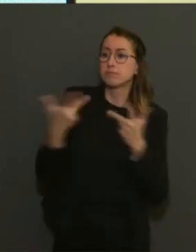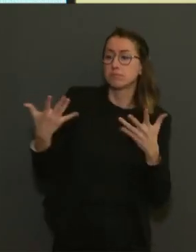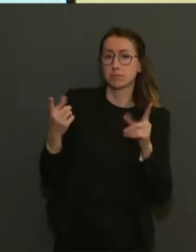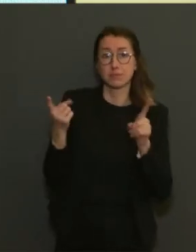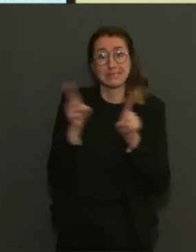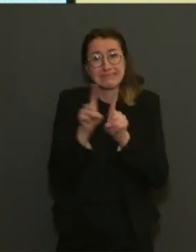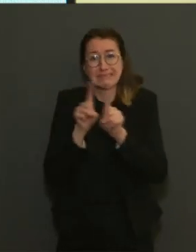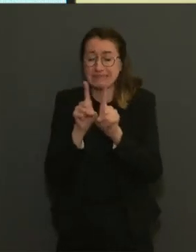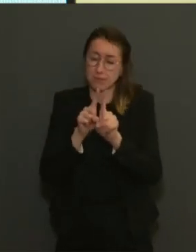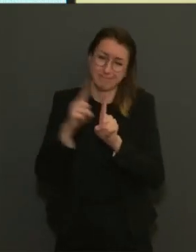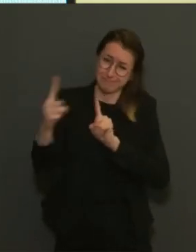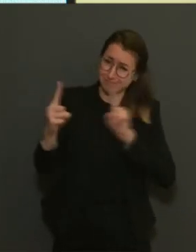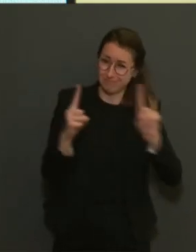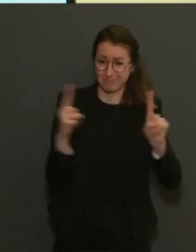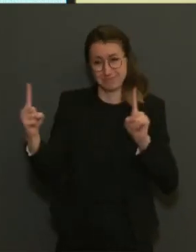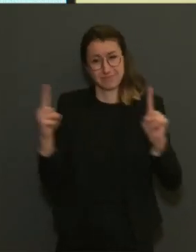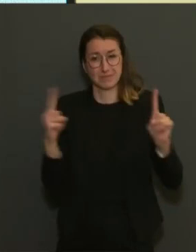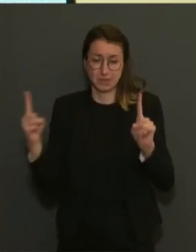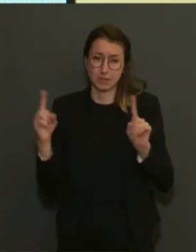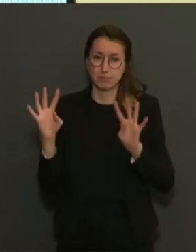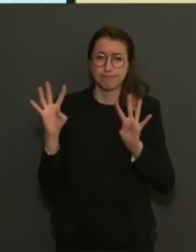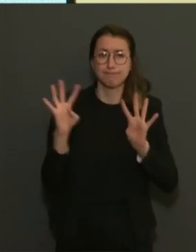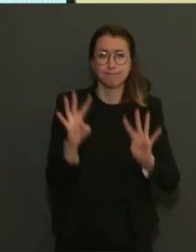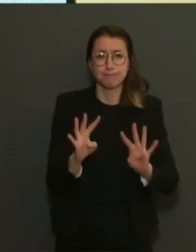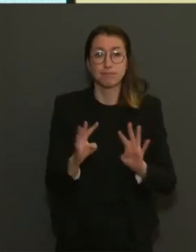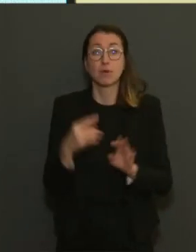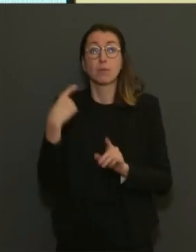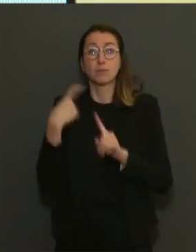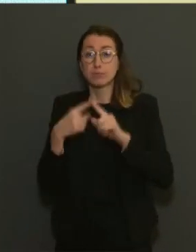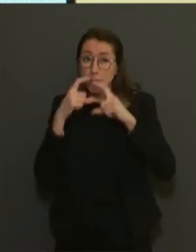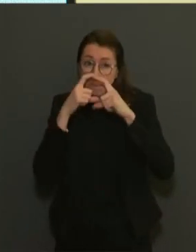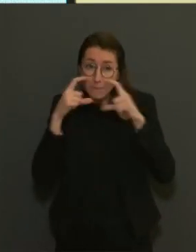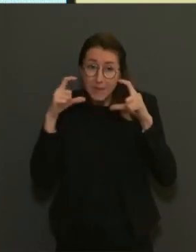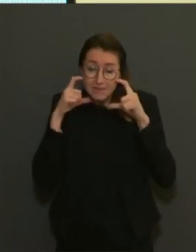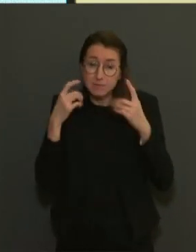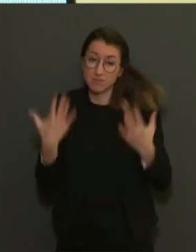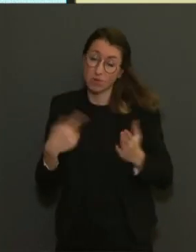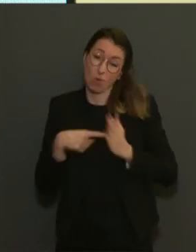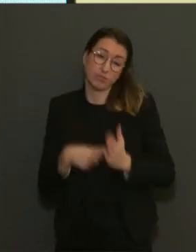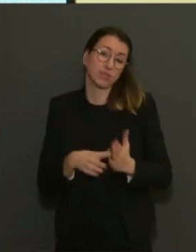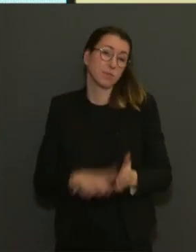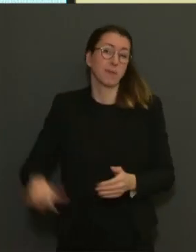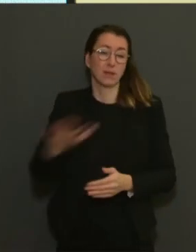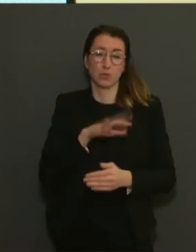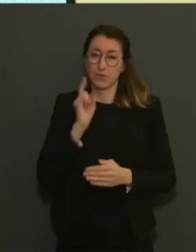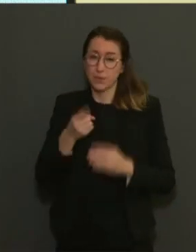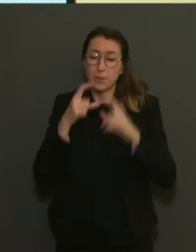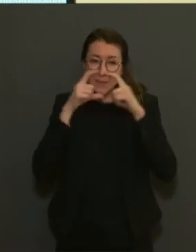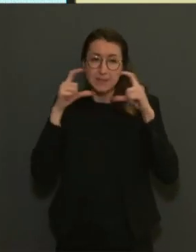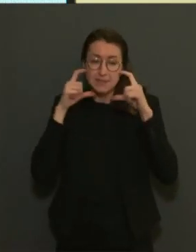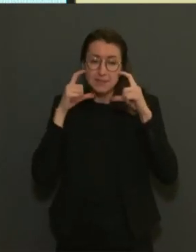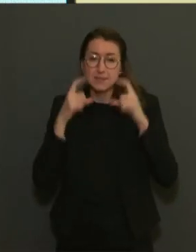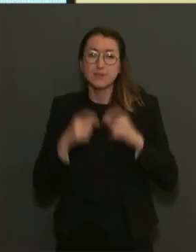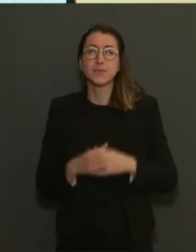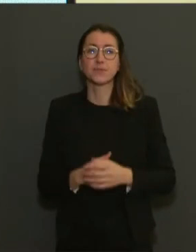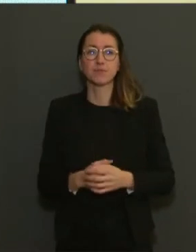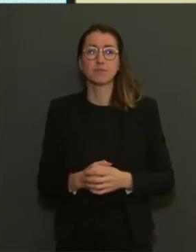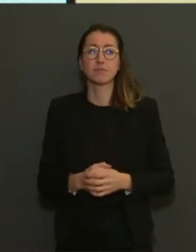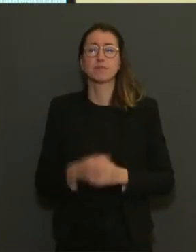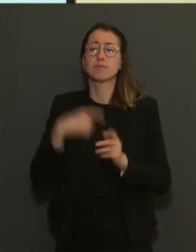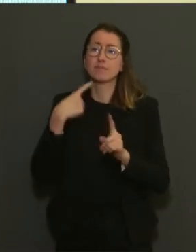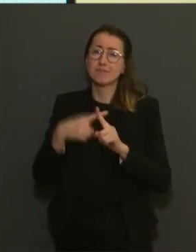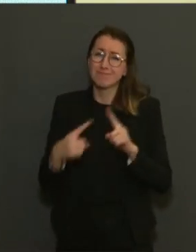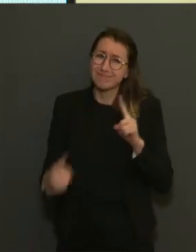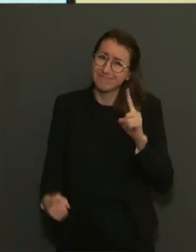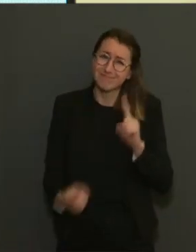sûr les masques qui sont actuellement obligatoires. Et surtout, faisons attention non seulement lors de la